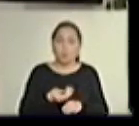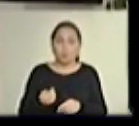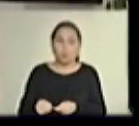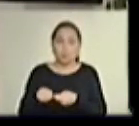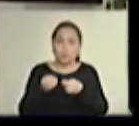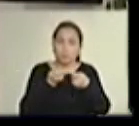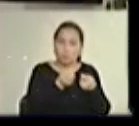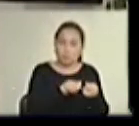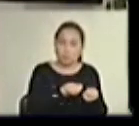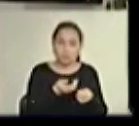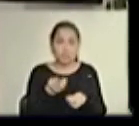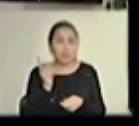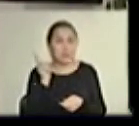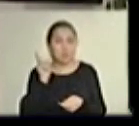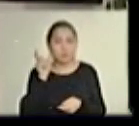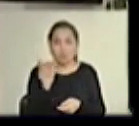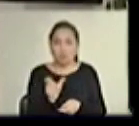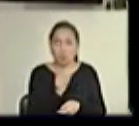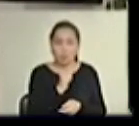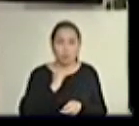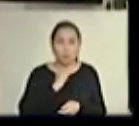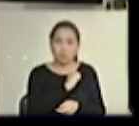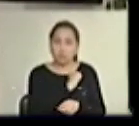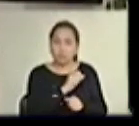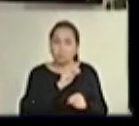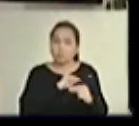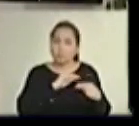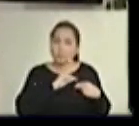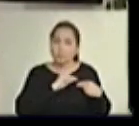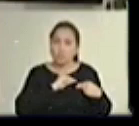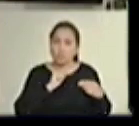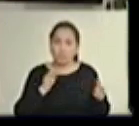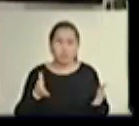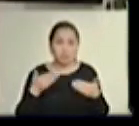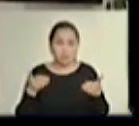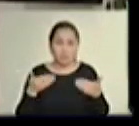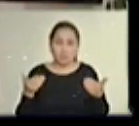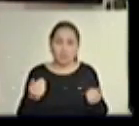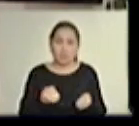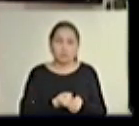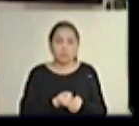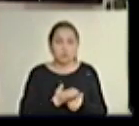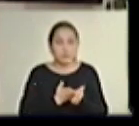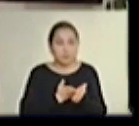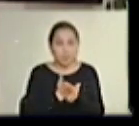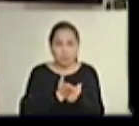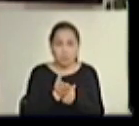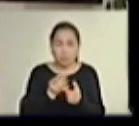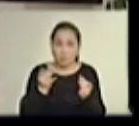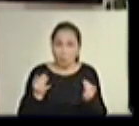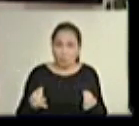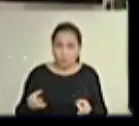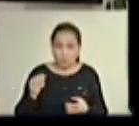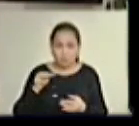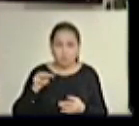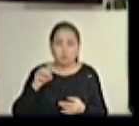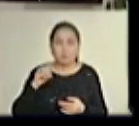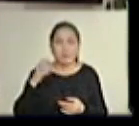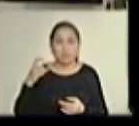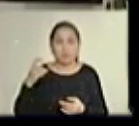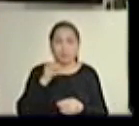ko'tarishda qadimda insonlar o'zlarining mehnatlarini yengillashtirish maqsadida oddiy mexanizmlardan foydalanishgan ekan.